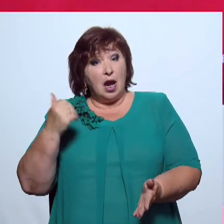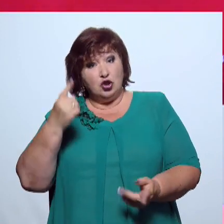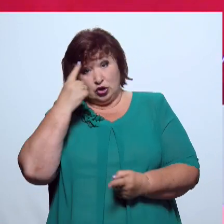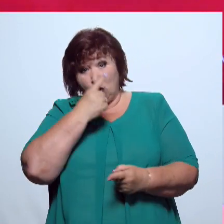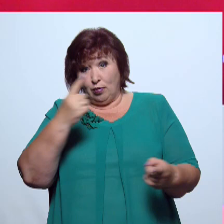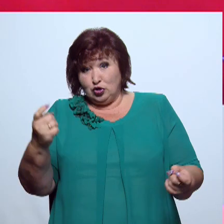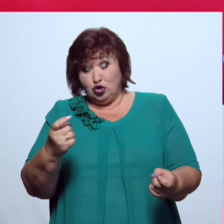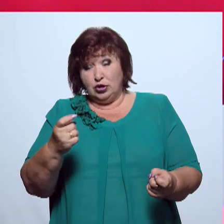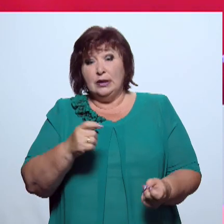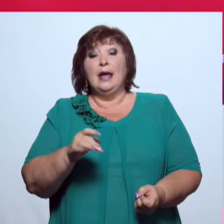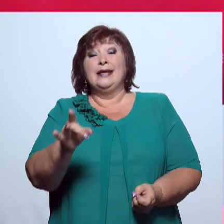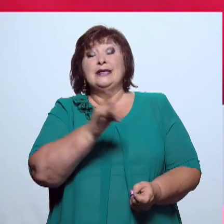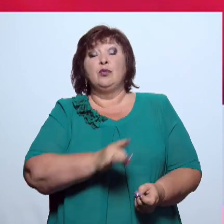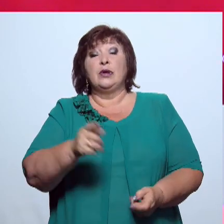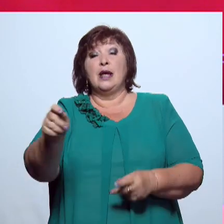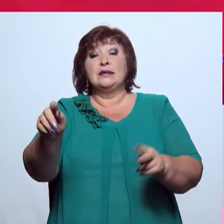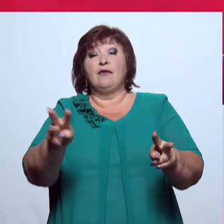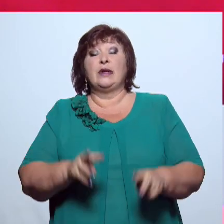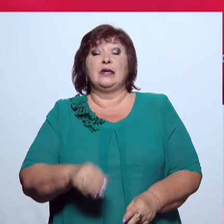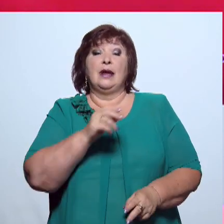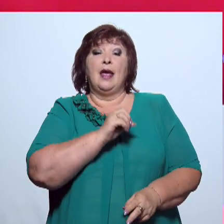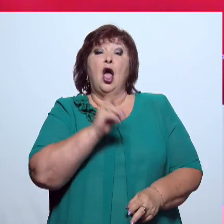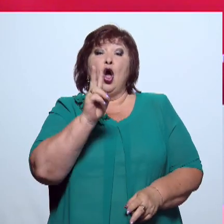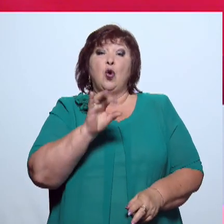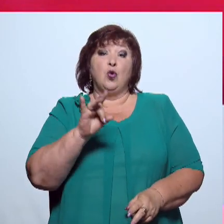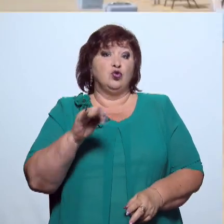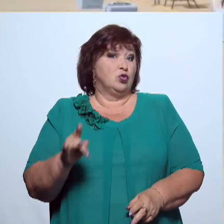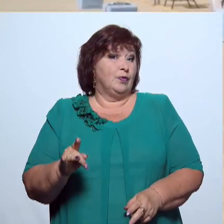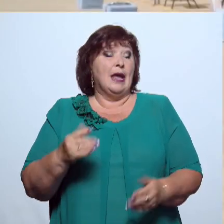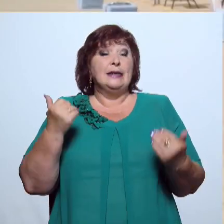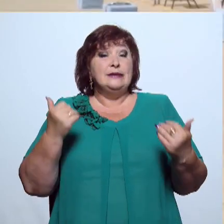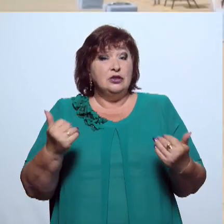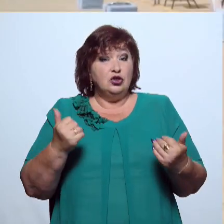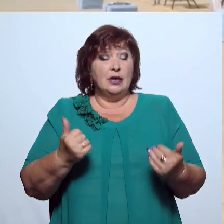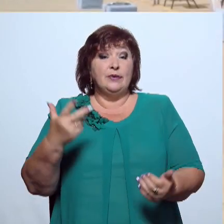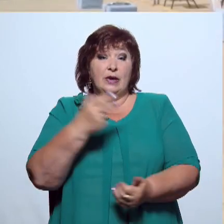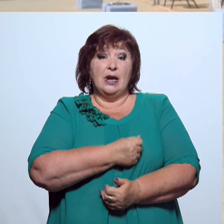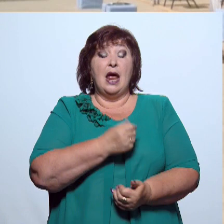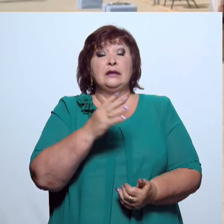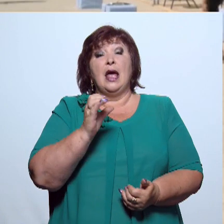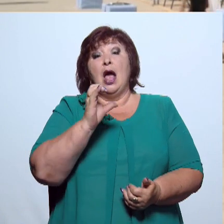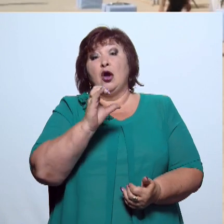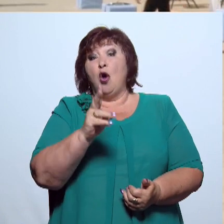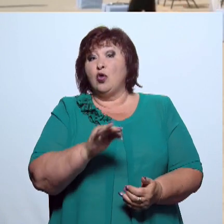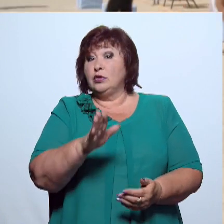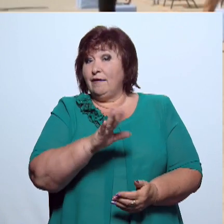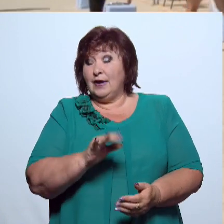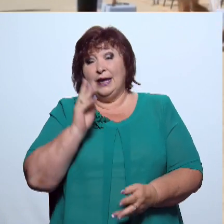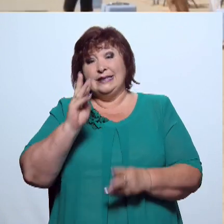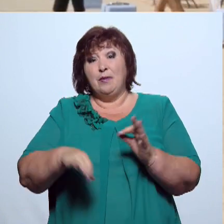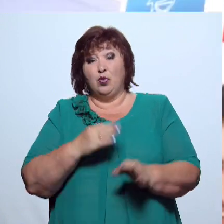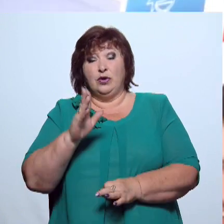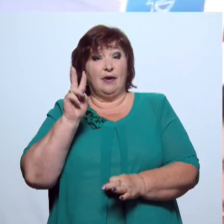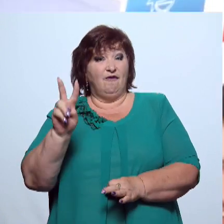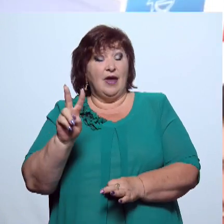сообщила вице-премьер республиканского правительства Эльвира Пинчук. Сейчас в республике прививают препаратами «Эпивак Корона» и «Спутник Ви». На днях регион